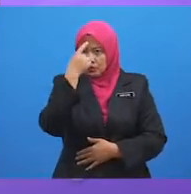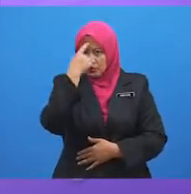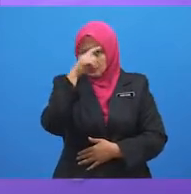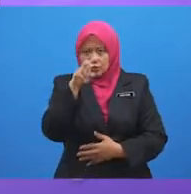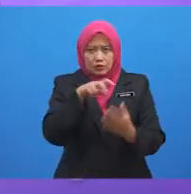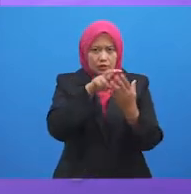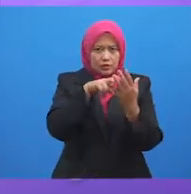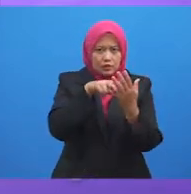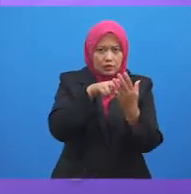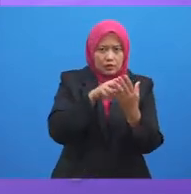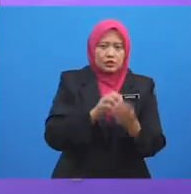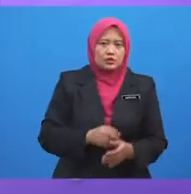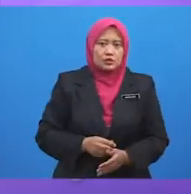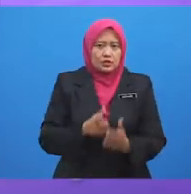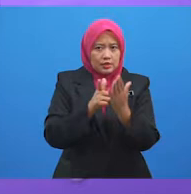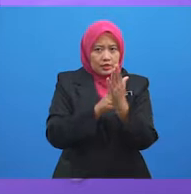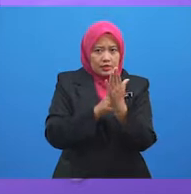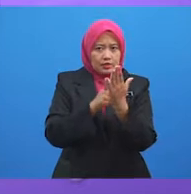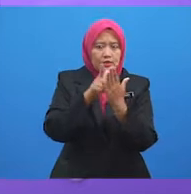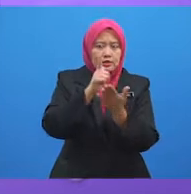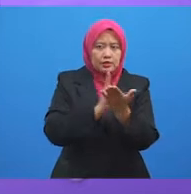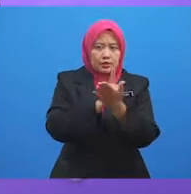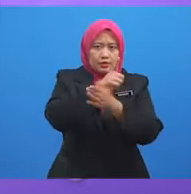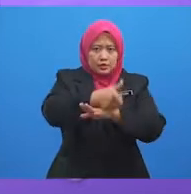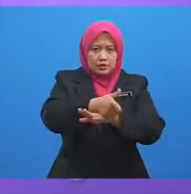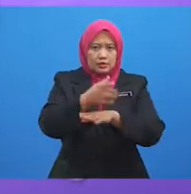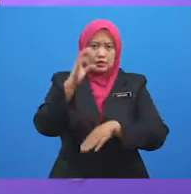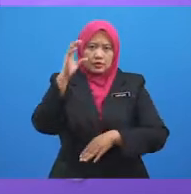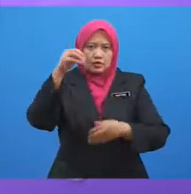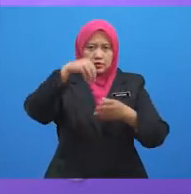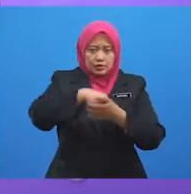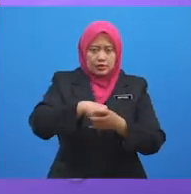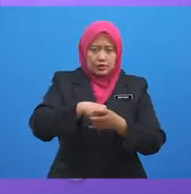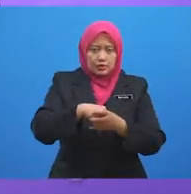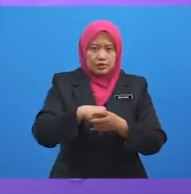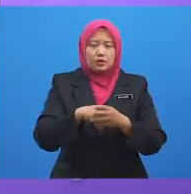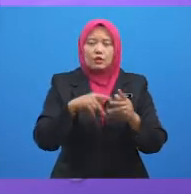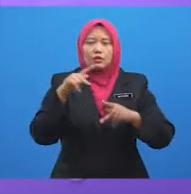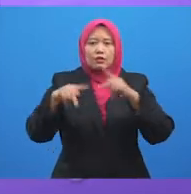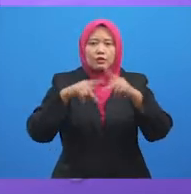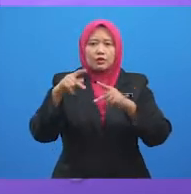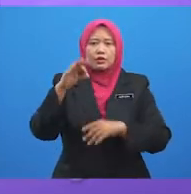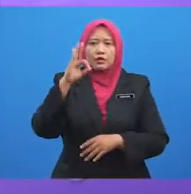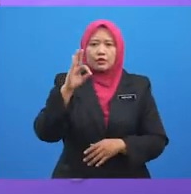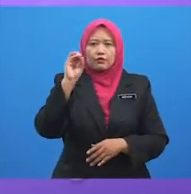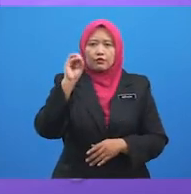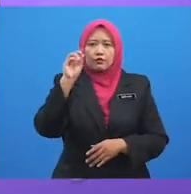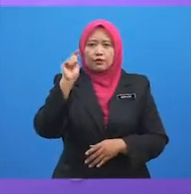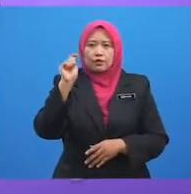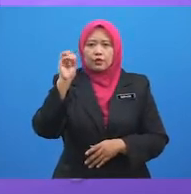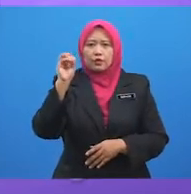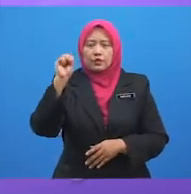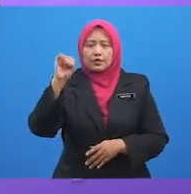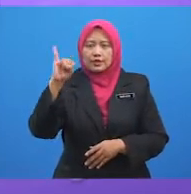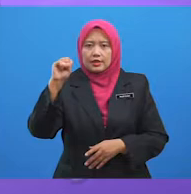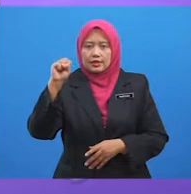mengkaji lintasan karbon dalam proses fotosintesis. Manakala di